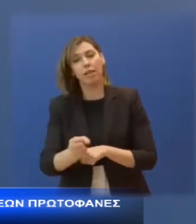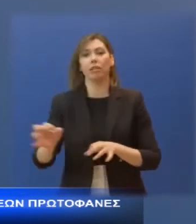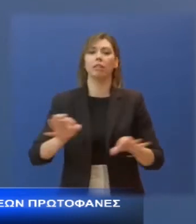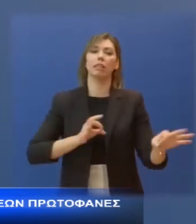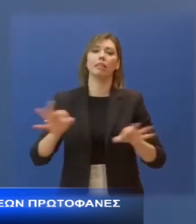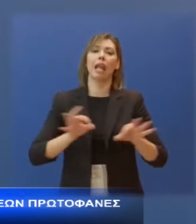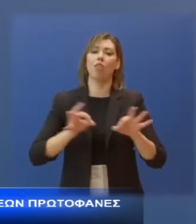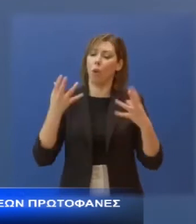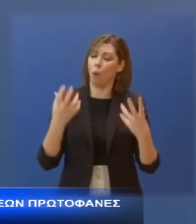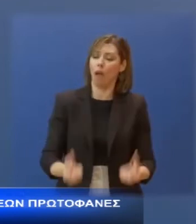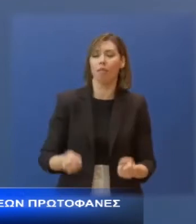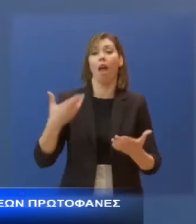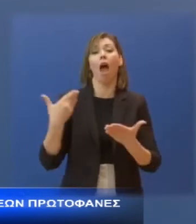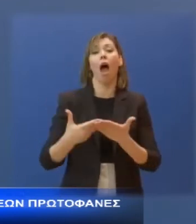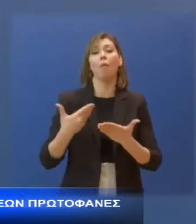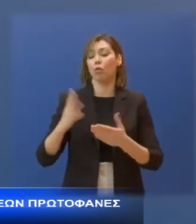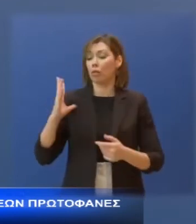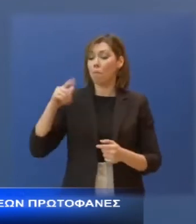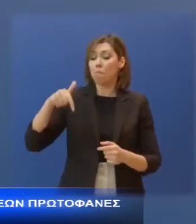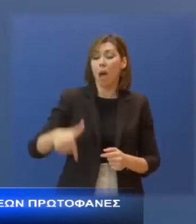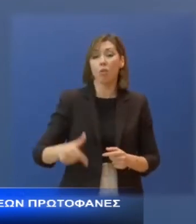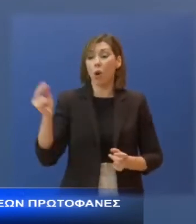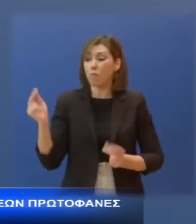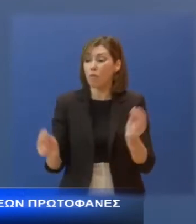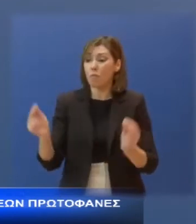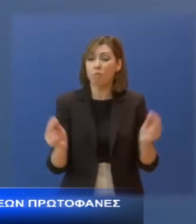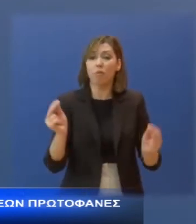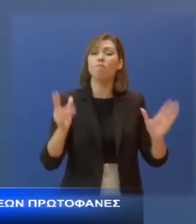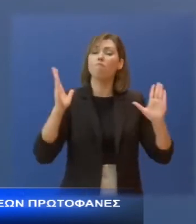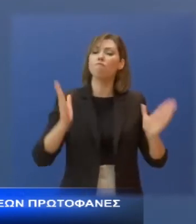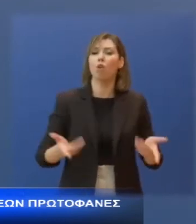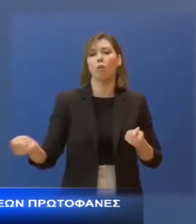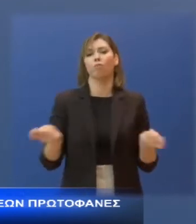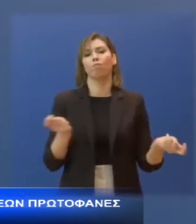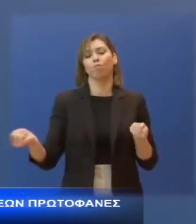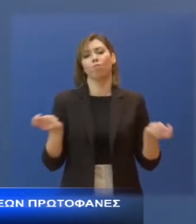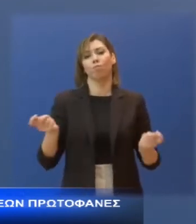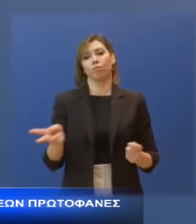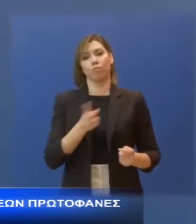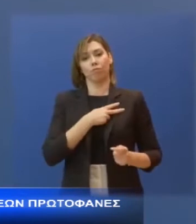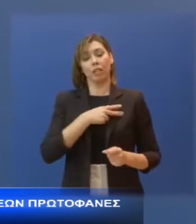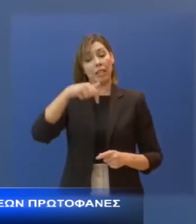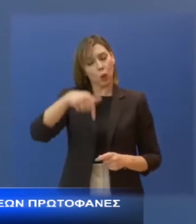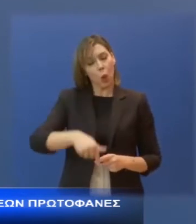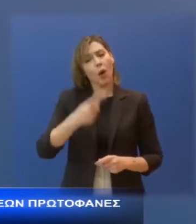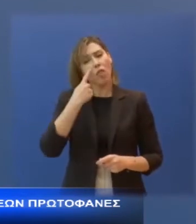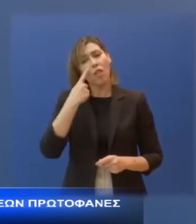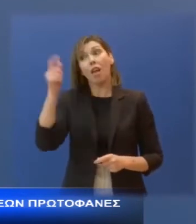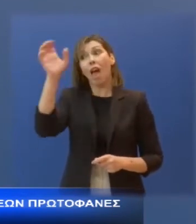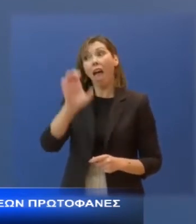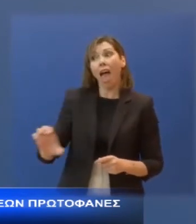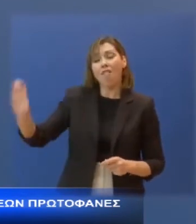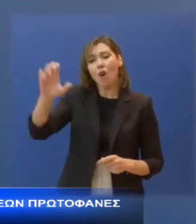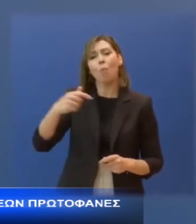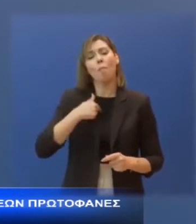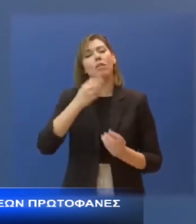κρίσεων. Με όπλο μας την ανάπτυξη και τις επενδύσεις, θα αποκρούσουμε τους κινδύνους καλύτερα από τη μεγάλη πλειοψηφία των ευρωπαϊκών χωρών. Οι παγκόσμιες